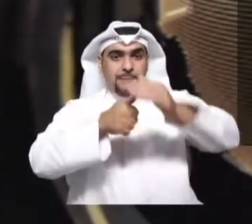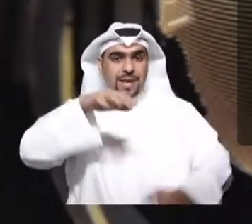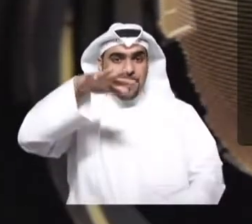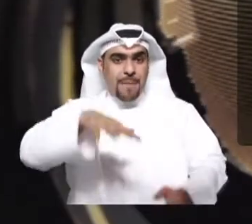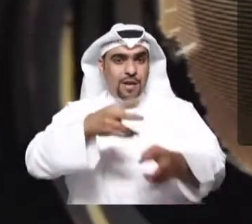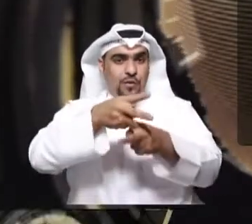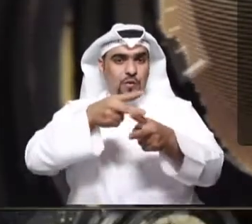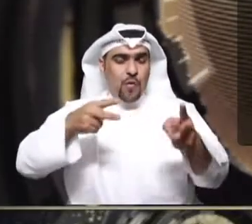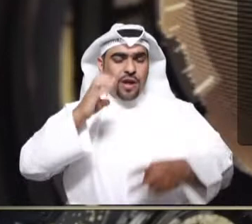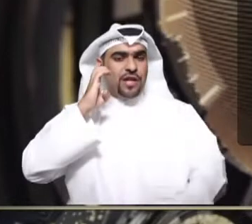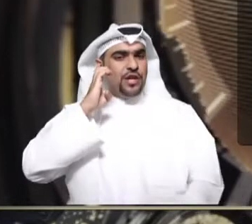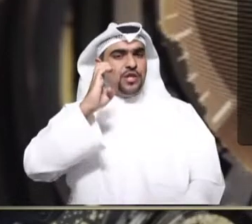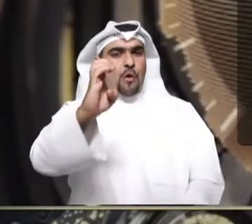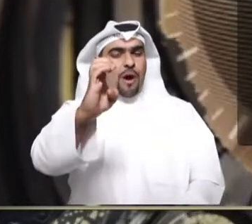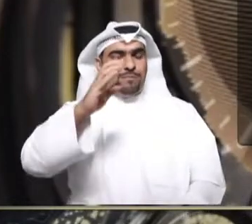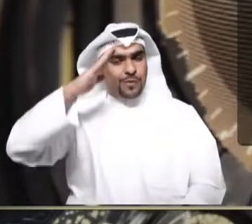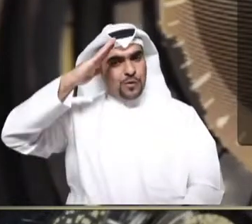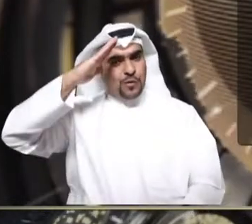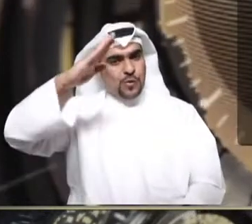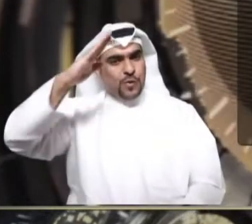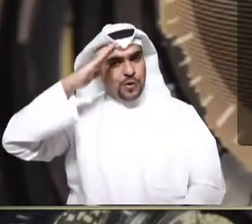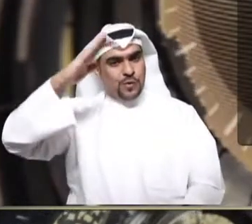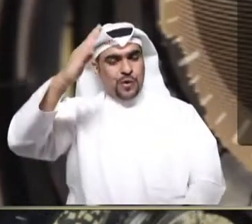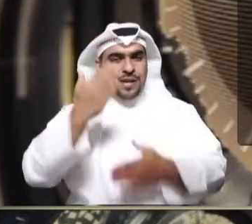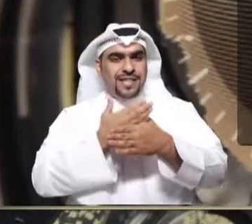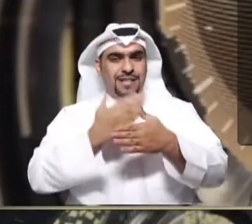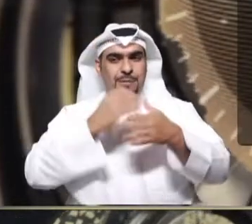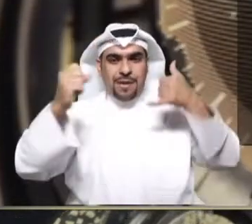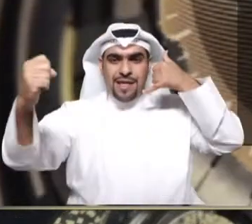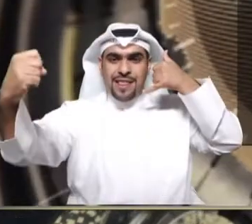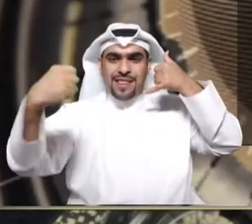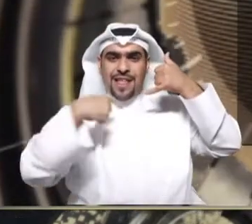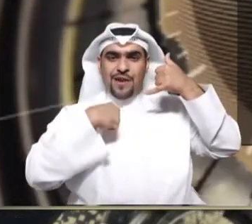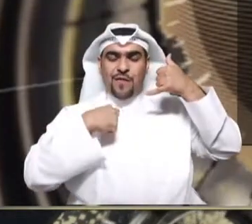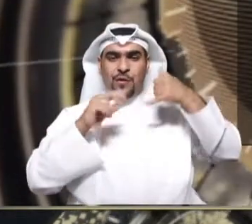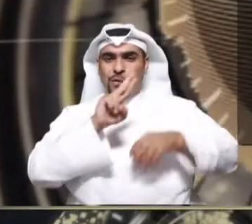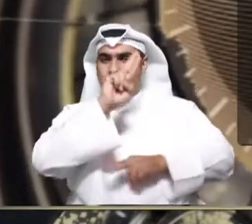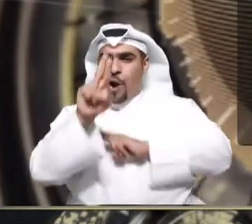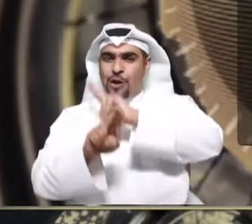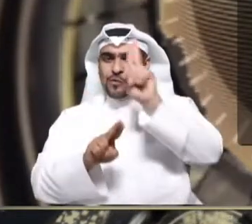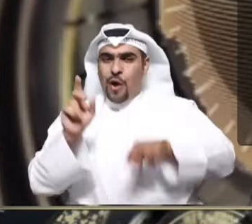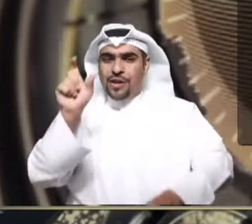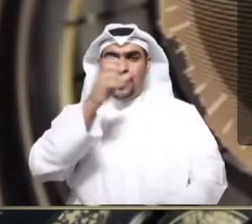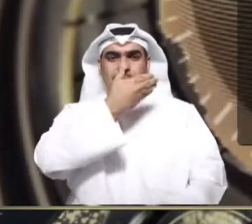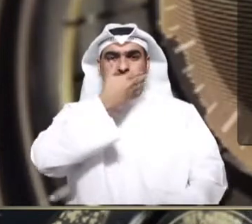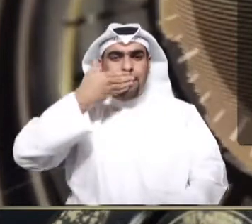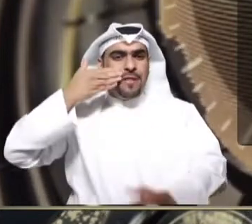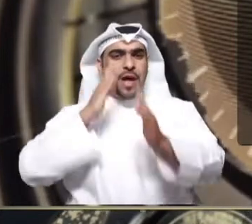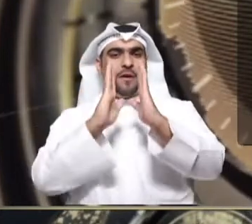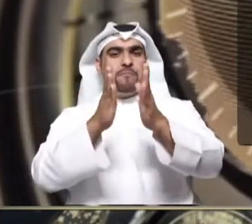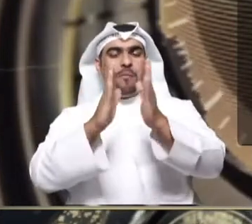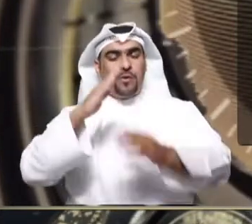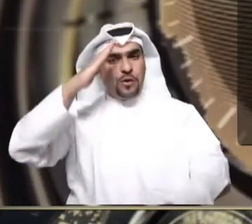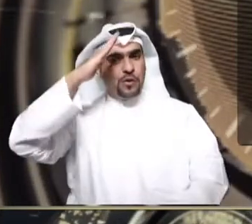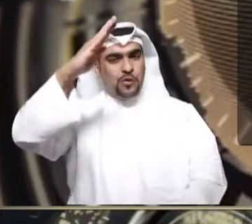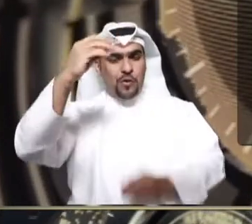الله فخامته على هذه البادرة الكريمة التي تجسد عمق العلاقات بين البلدين الشقيقين،